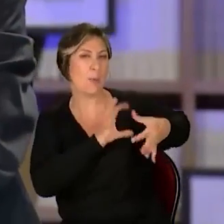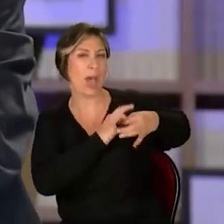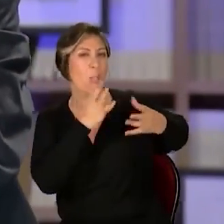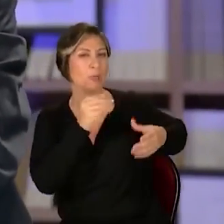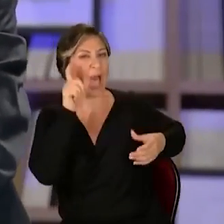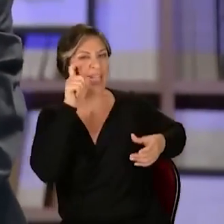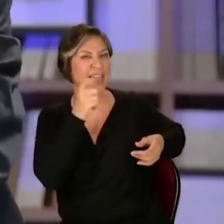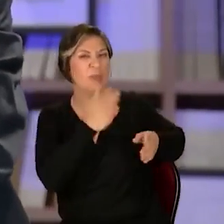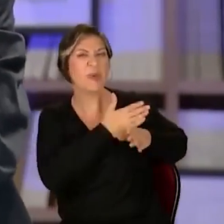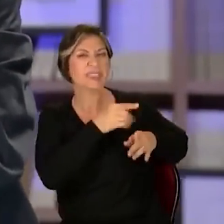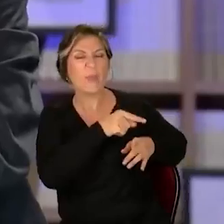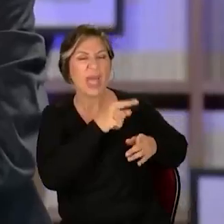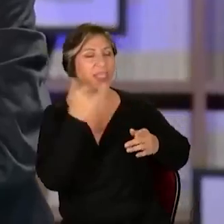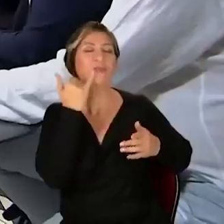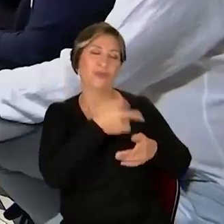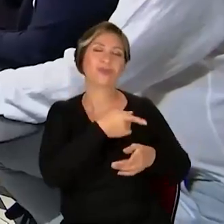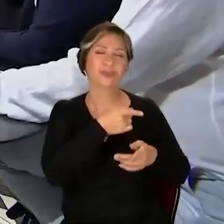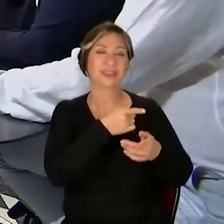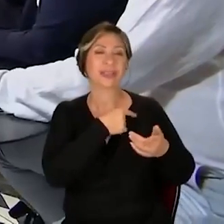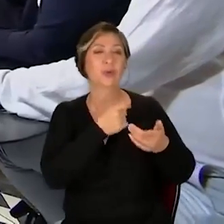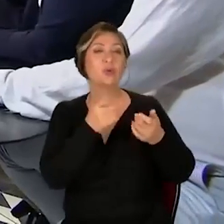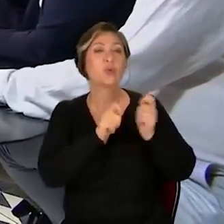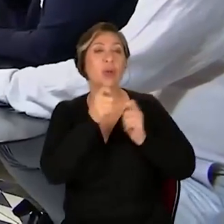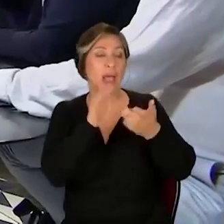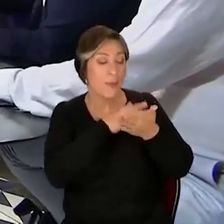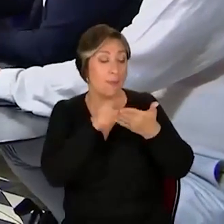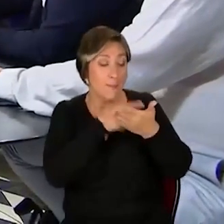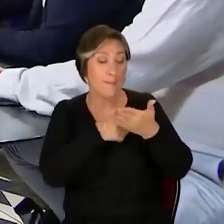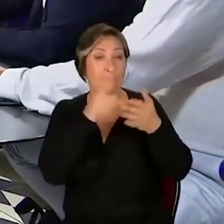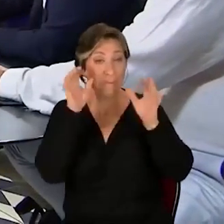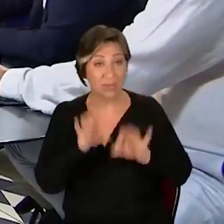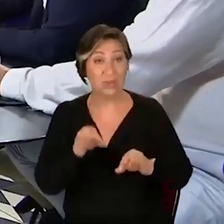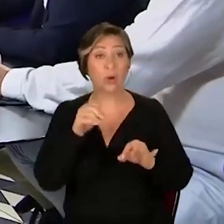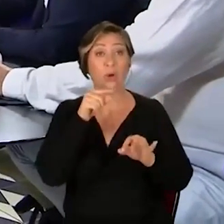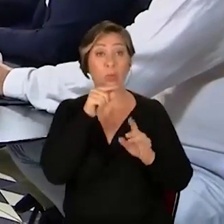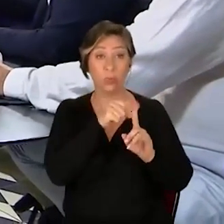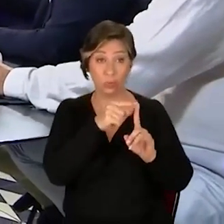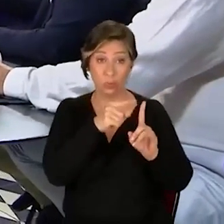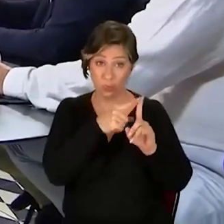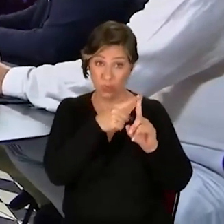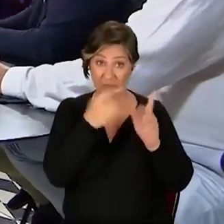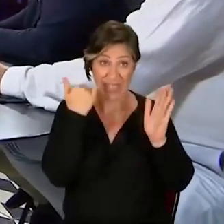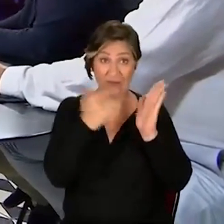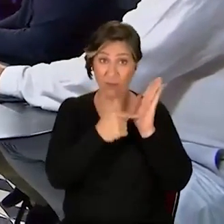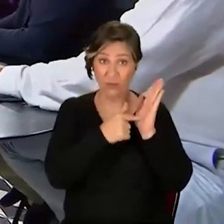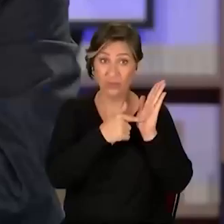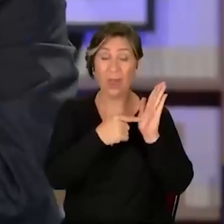olduğumuz aparatlar, uzantılarımızı kullanmaya başladıktan sonra şimdi bu uzantım